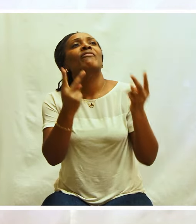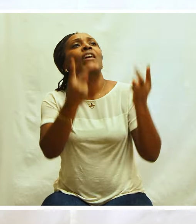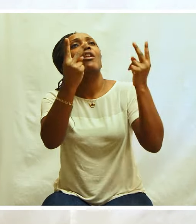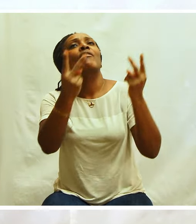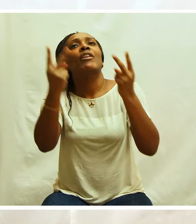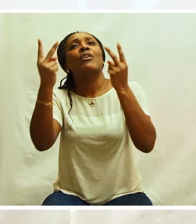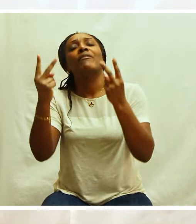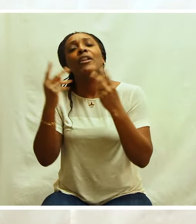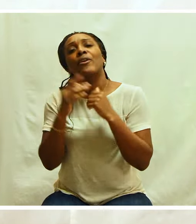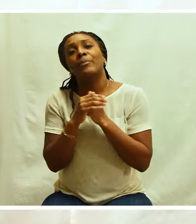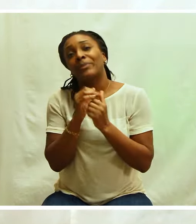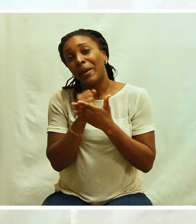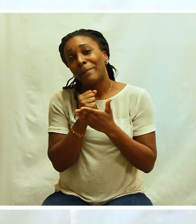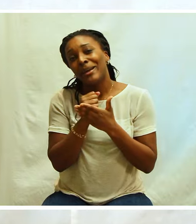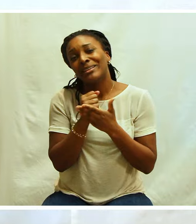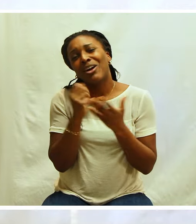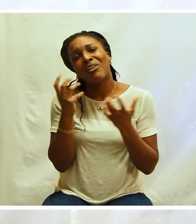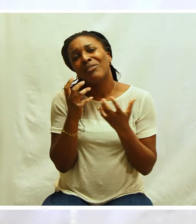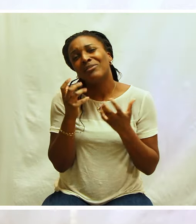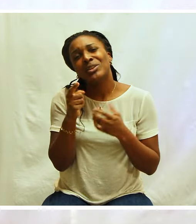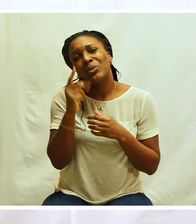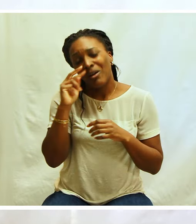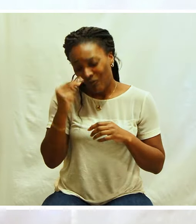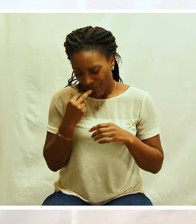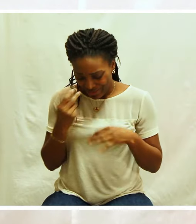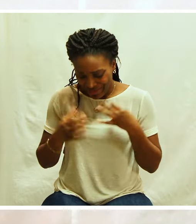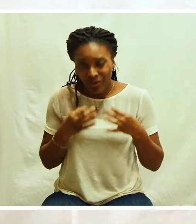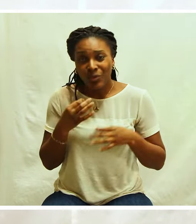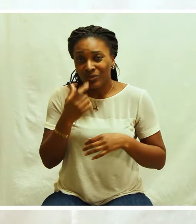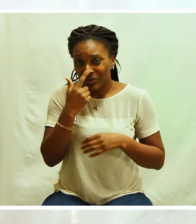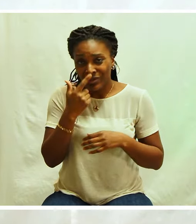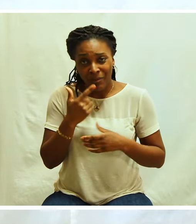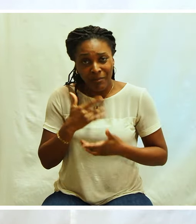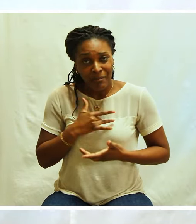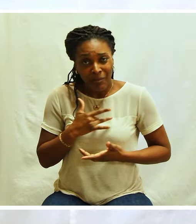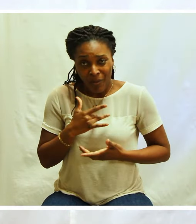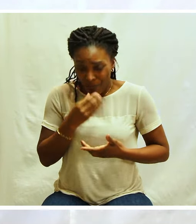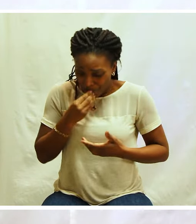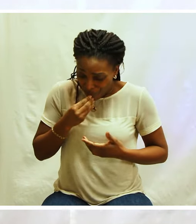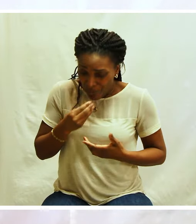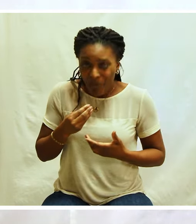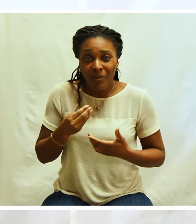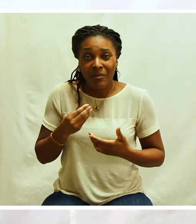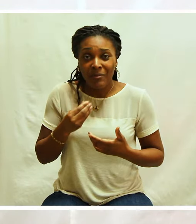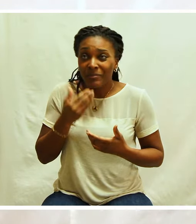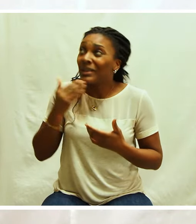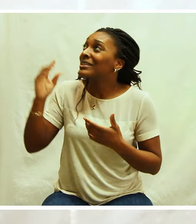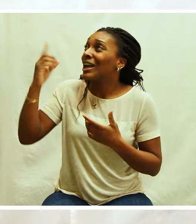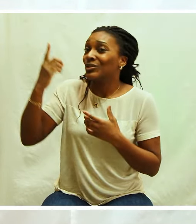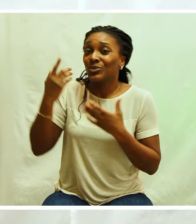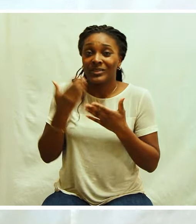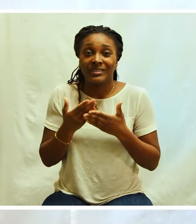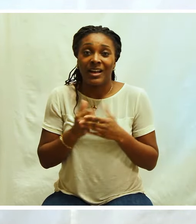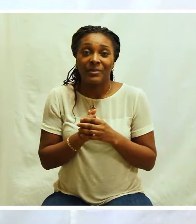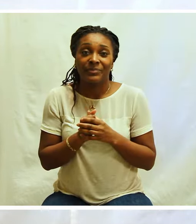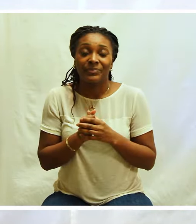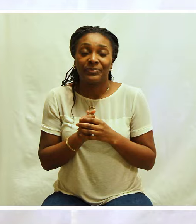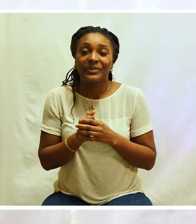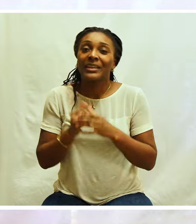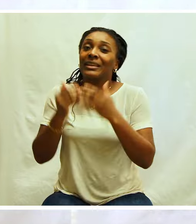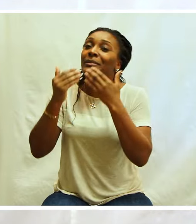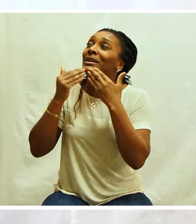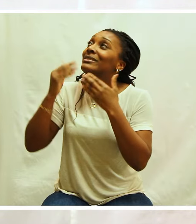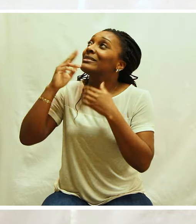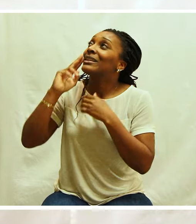J'aimerais prier maintenant, que tu puisses apprécier qui tu es et prendre ta place. Seigneur, merci de bénir mes frères, mes sœurs, ceux qui écoutent